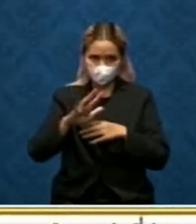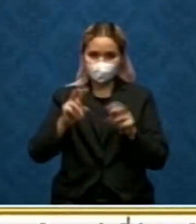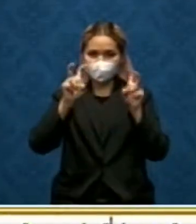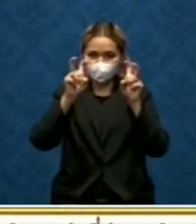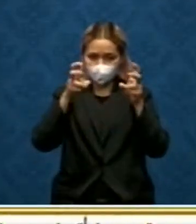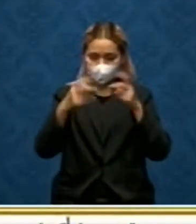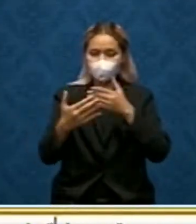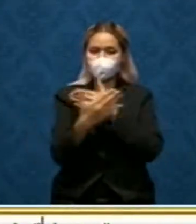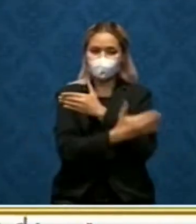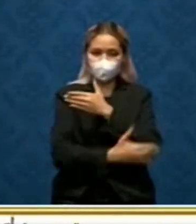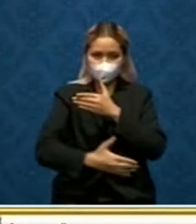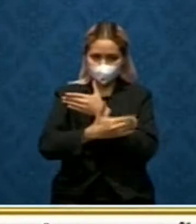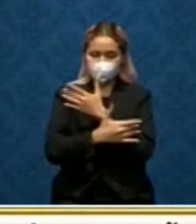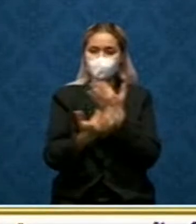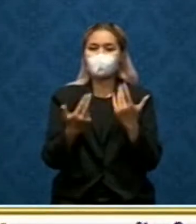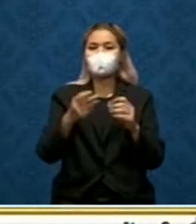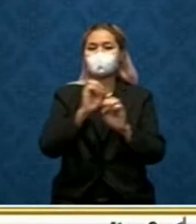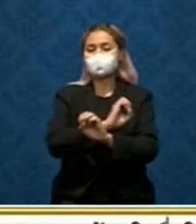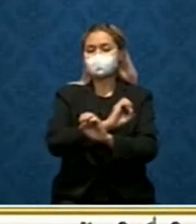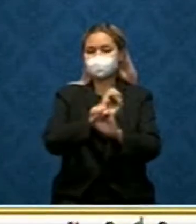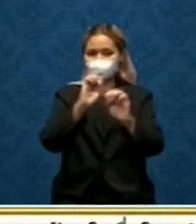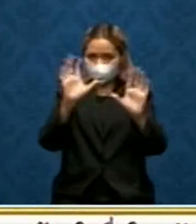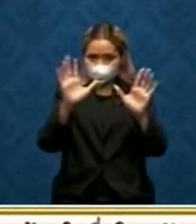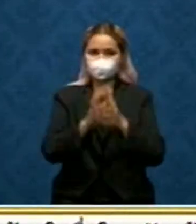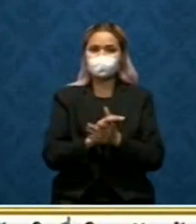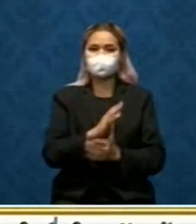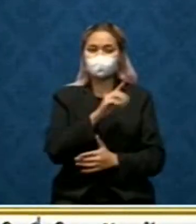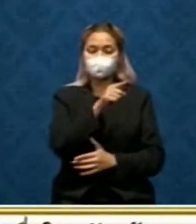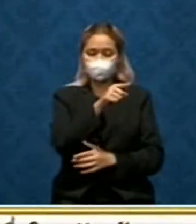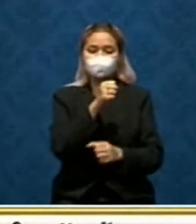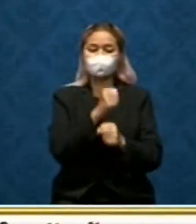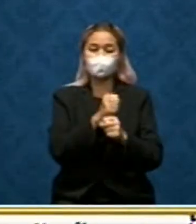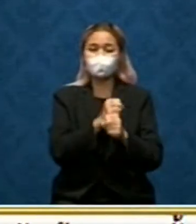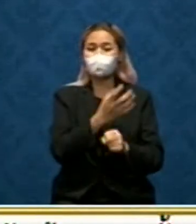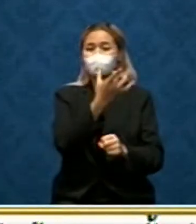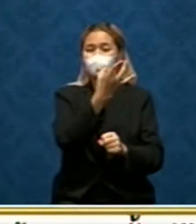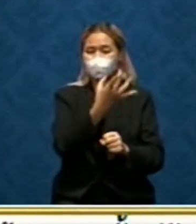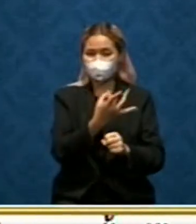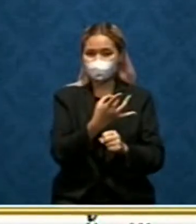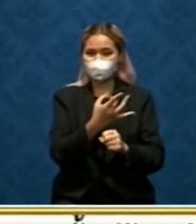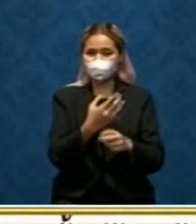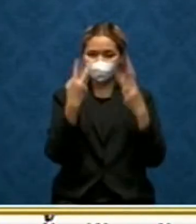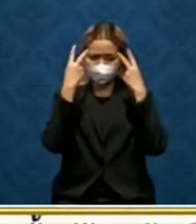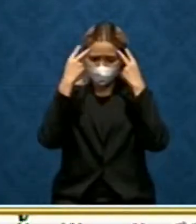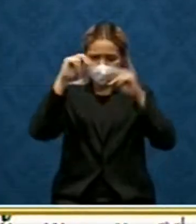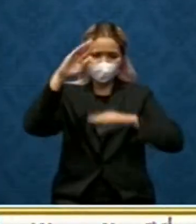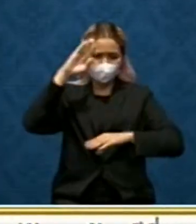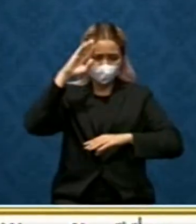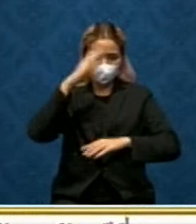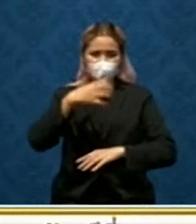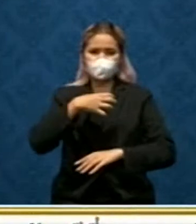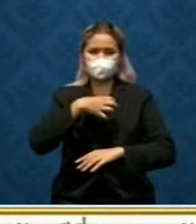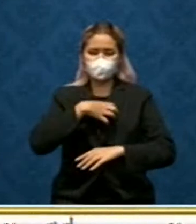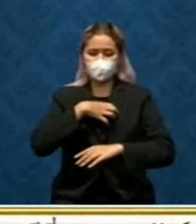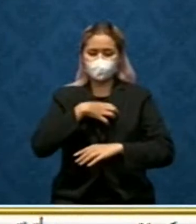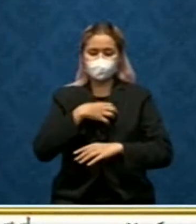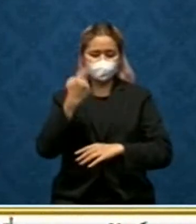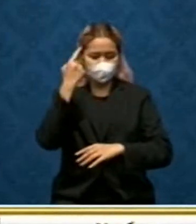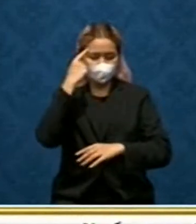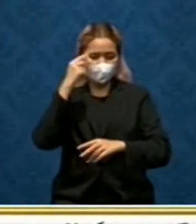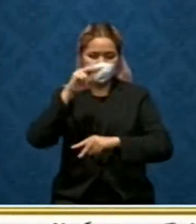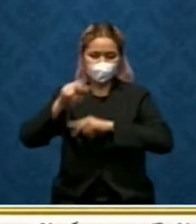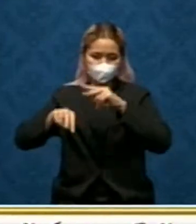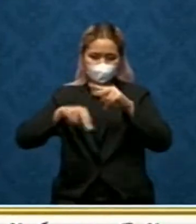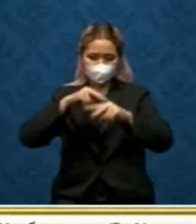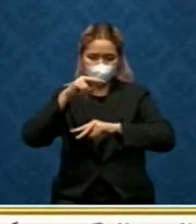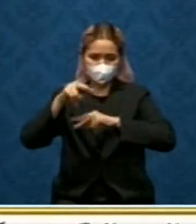นี้ตัดแล้ธรมอะไรอยู่ตันimeterที่บอกมปราบครัฉะนแล้ต่มา